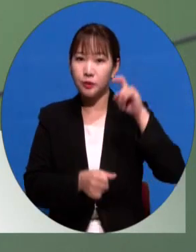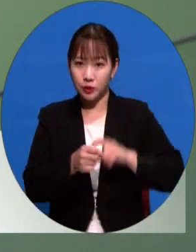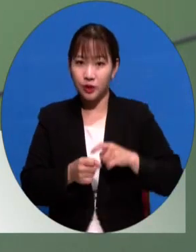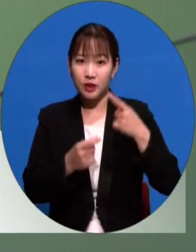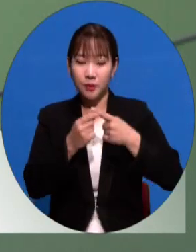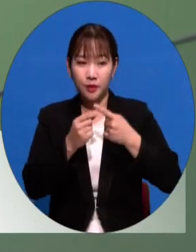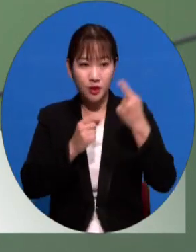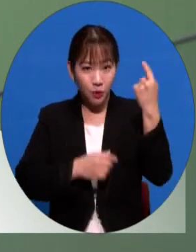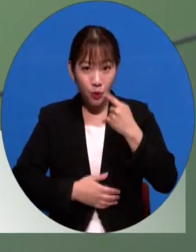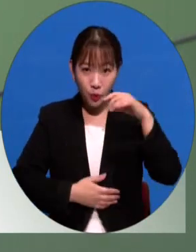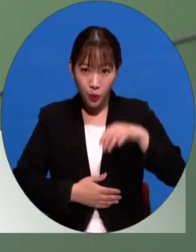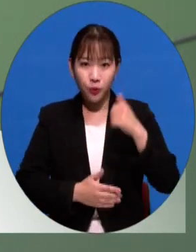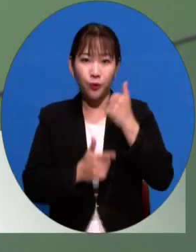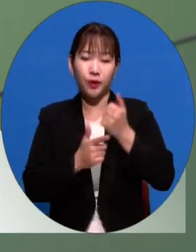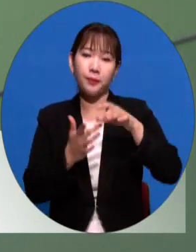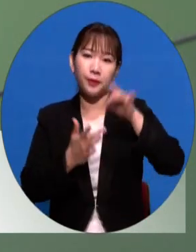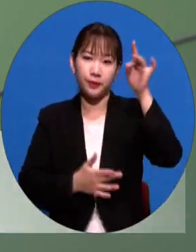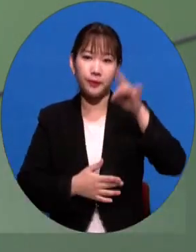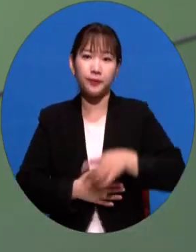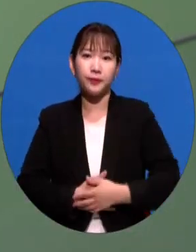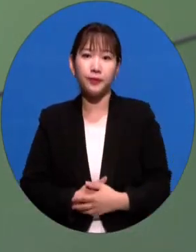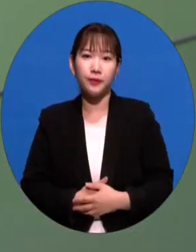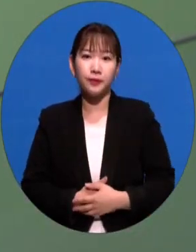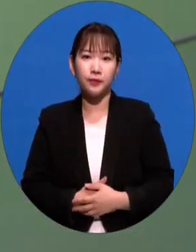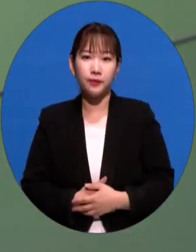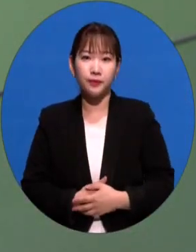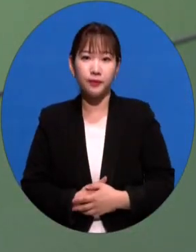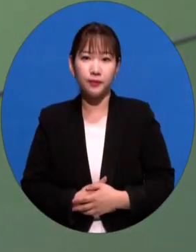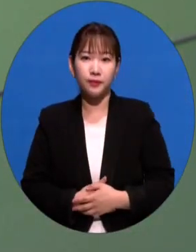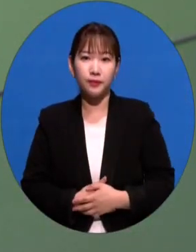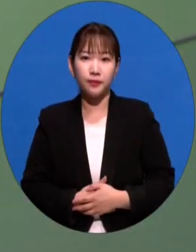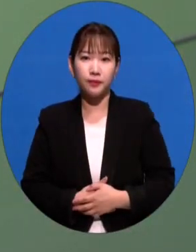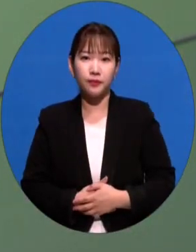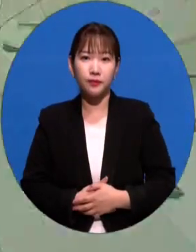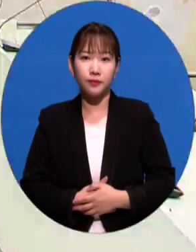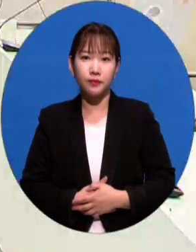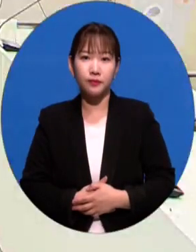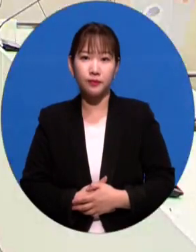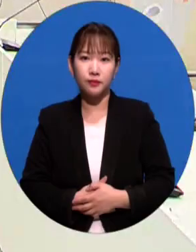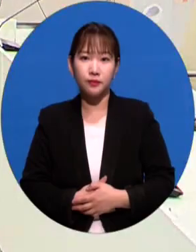첫 방문지로 호남을 선택했습니다. 주현정 기자입니다.